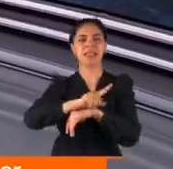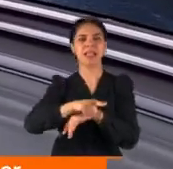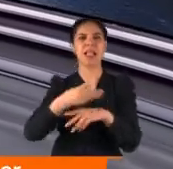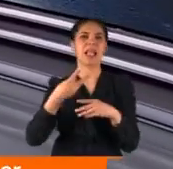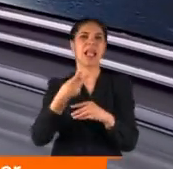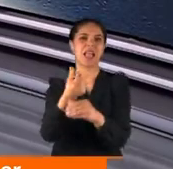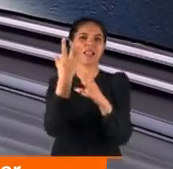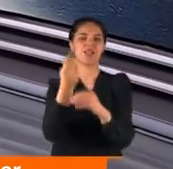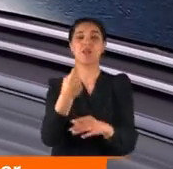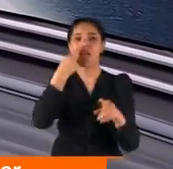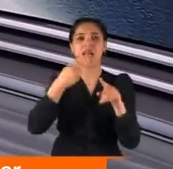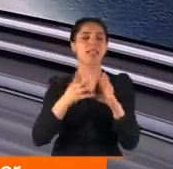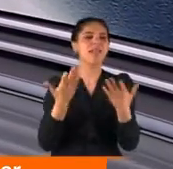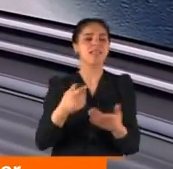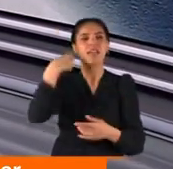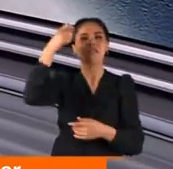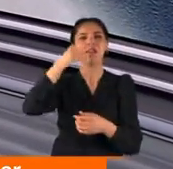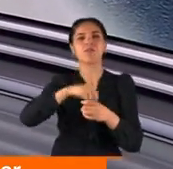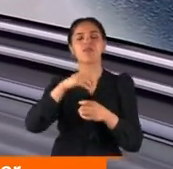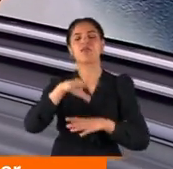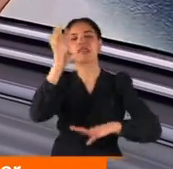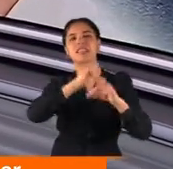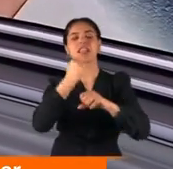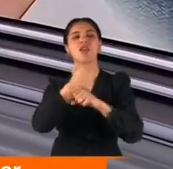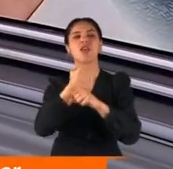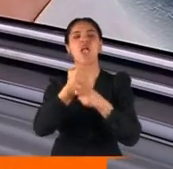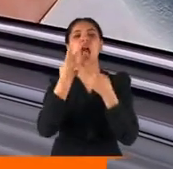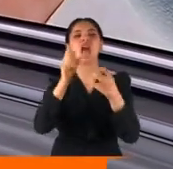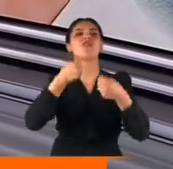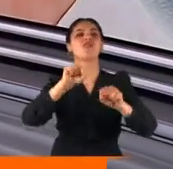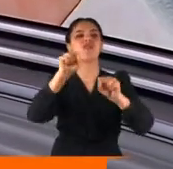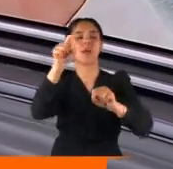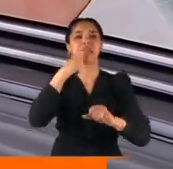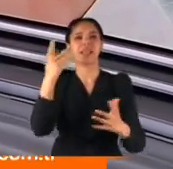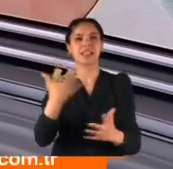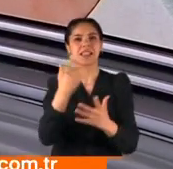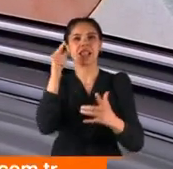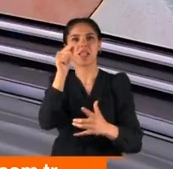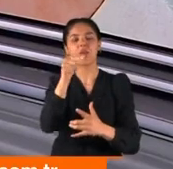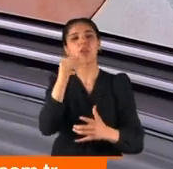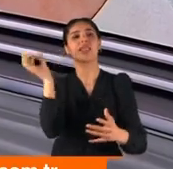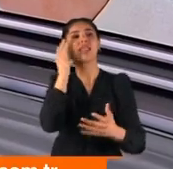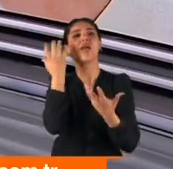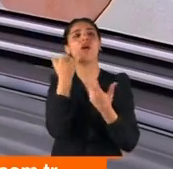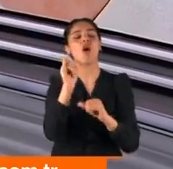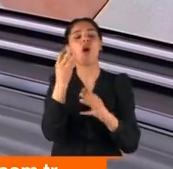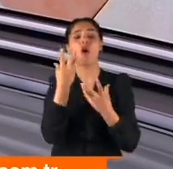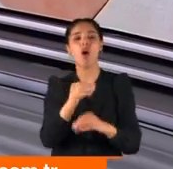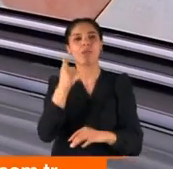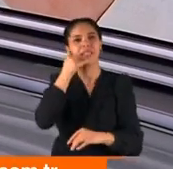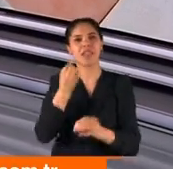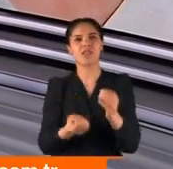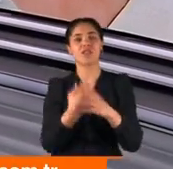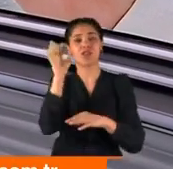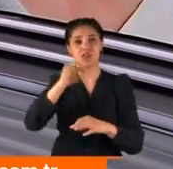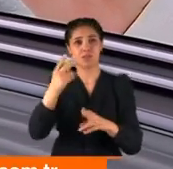imha edecek. Amaç senaryodaki gizli görevlerin açığa çıkmamasıydı. Yıllar içinde o disklerin yerini dinlenemeyen telefonlar aldı. Şimdi izleyeceğiniz